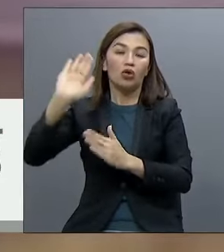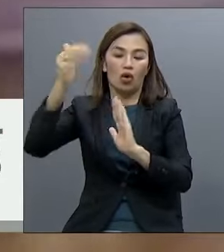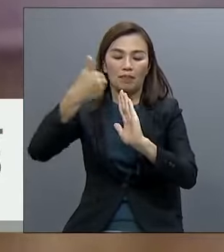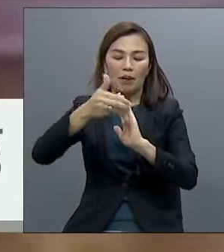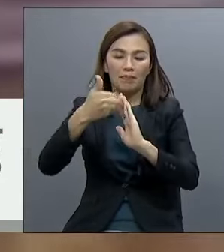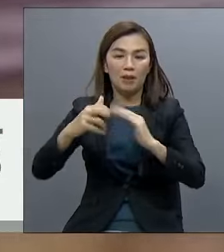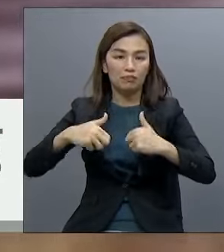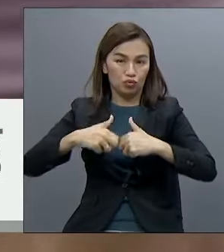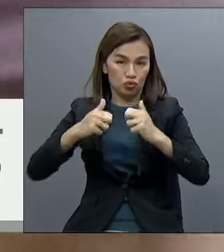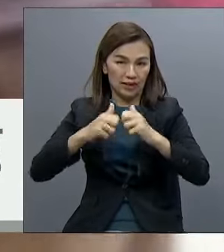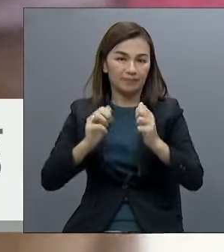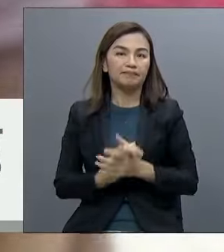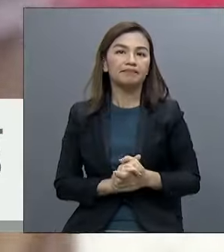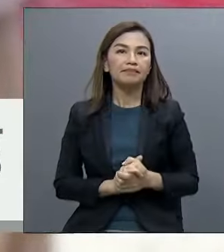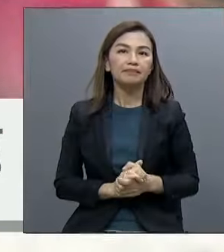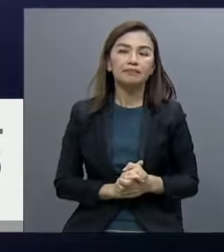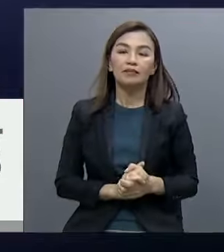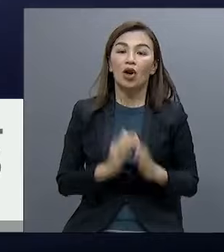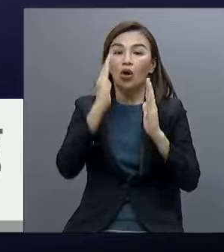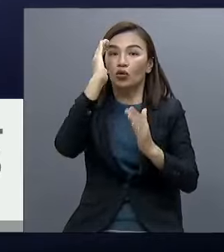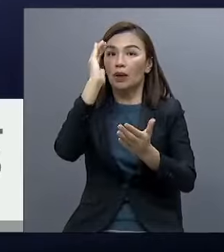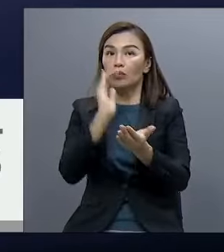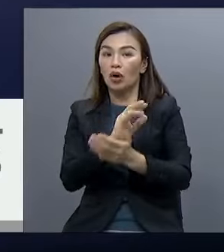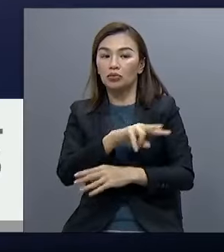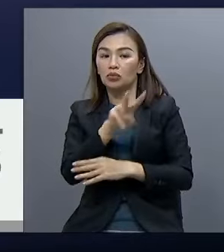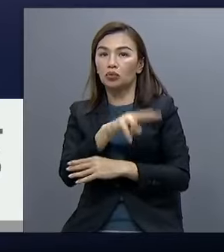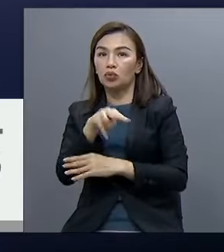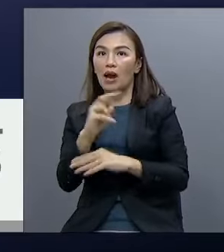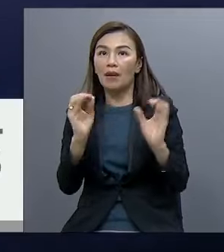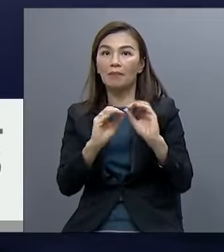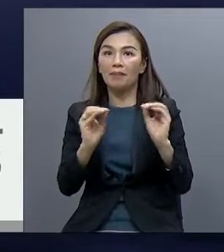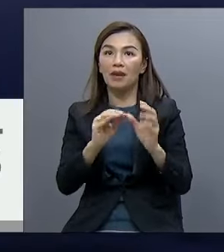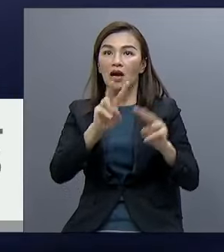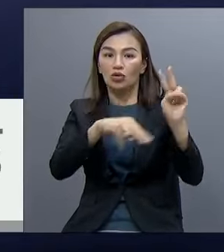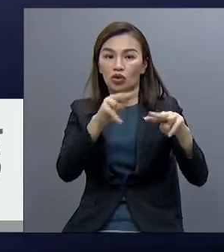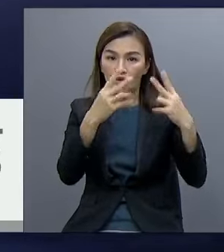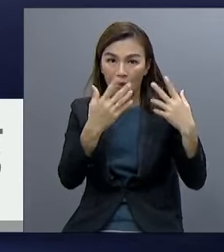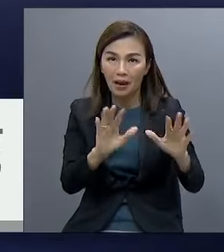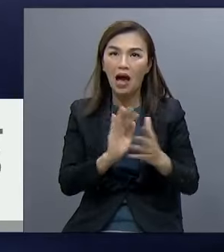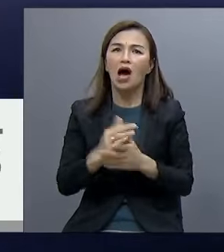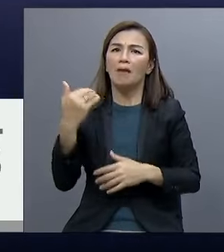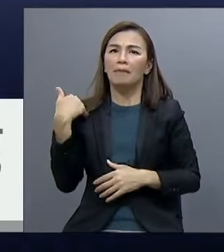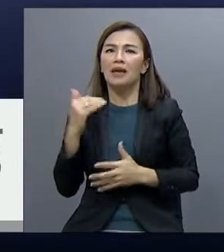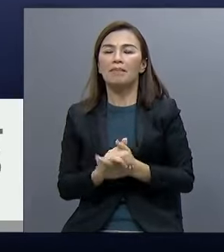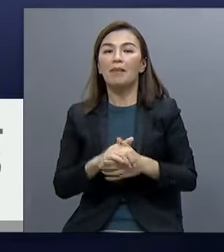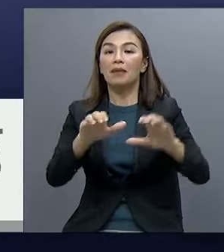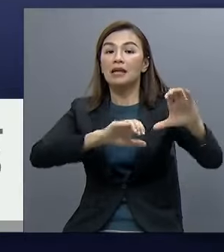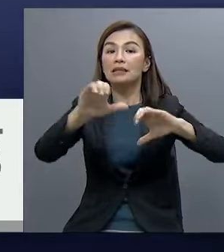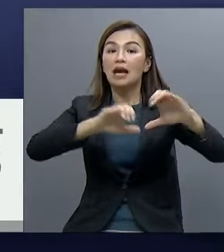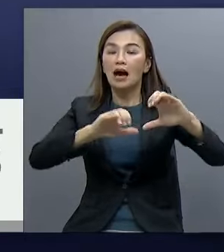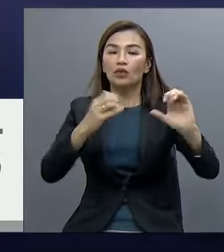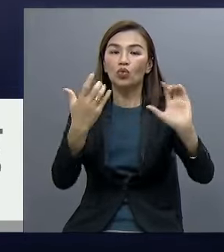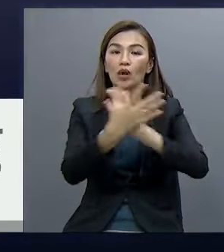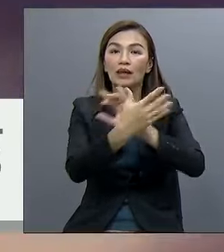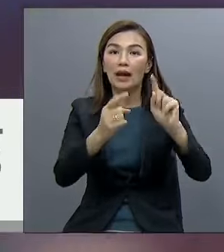ำโรงทาบจังหวัดสุรินทร์โดยที่ไม่มีเจ้าหน้าที่ควบคุมค่ะจากการตรวจสอบยังพบว่ามีการตระเวนจัดงานประเพณีบุญบั้งไฟในหล